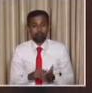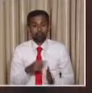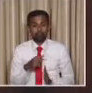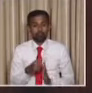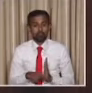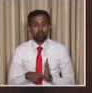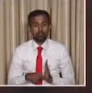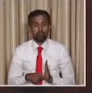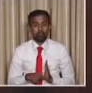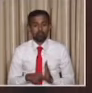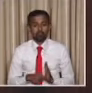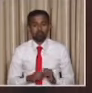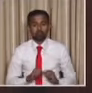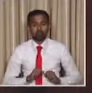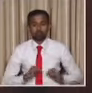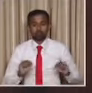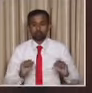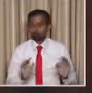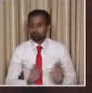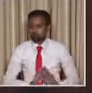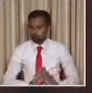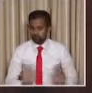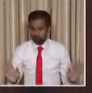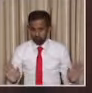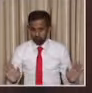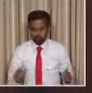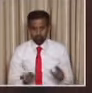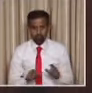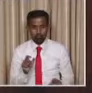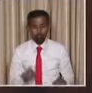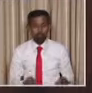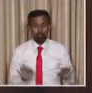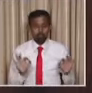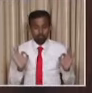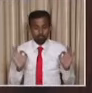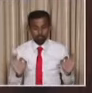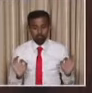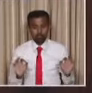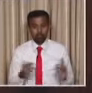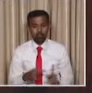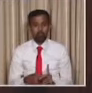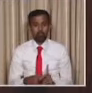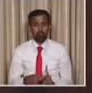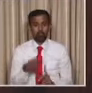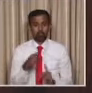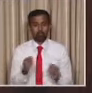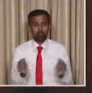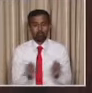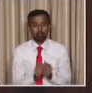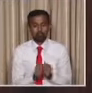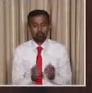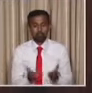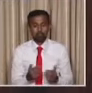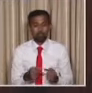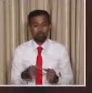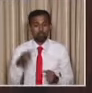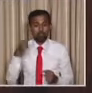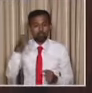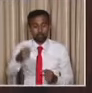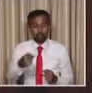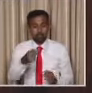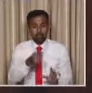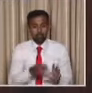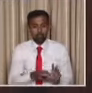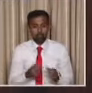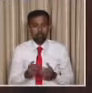රටේ අරගල ඇති නොවෙන්න ජනතාවට වඩාත් යහපත් සංවර්ධන කාර්යයන් කිරීම සඳහා ඊළඟ ඒ වසර සඳහා